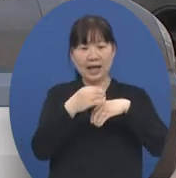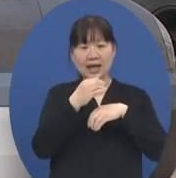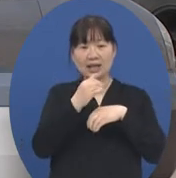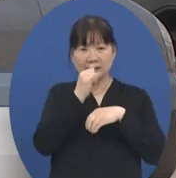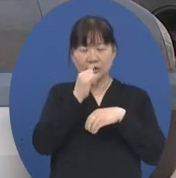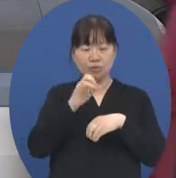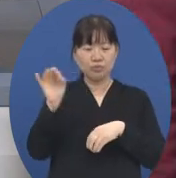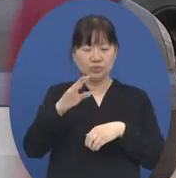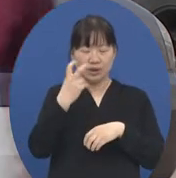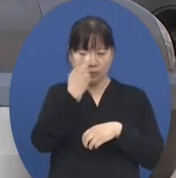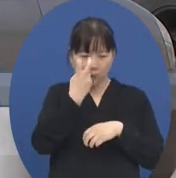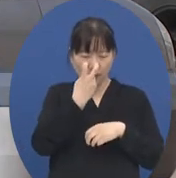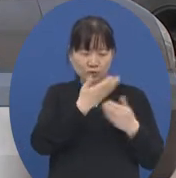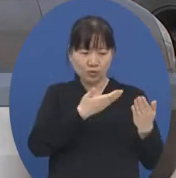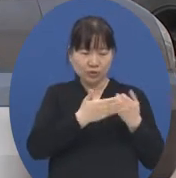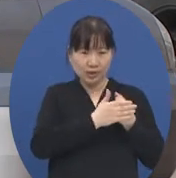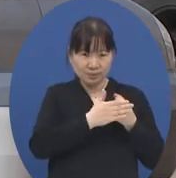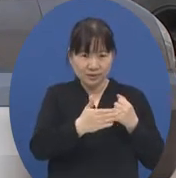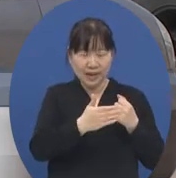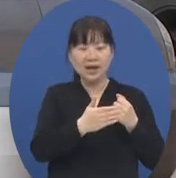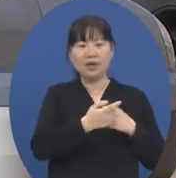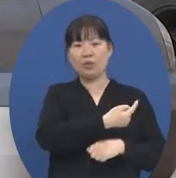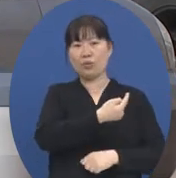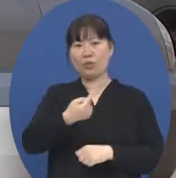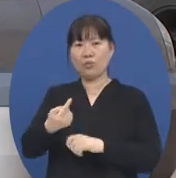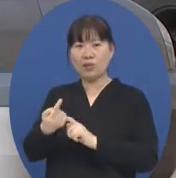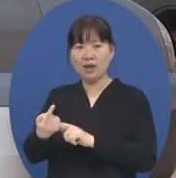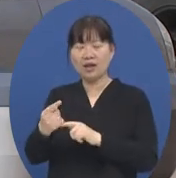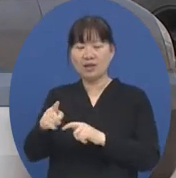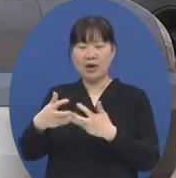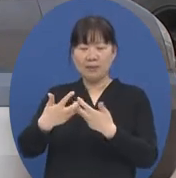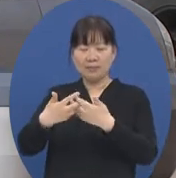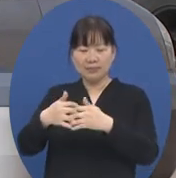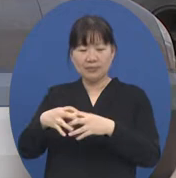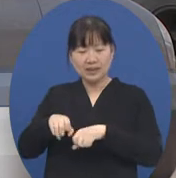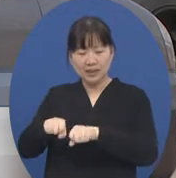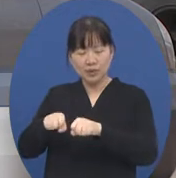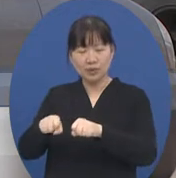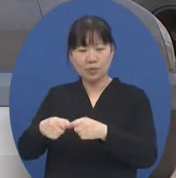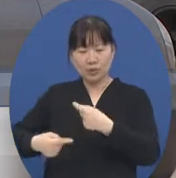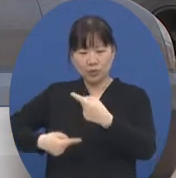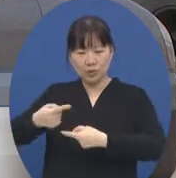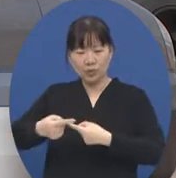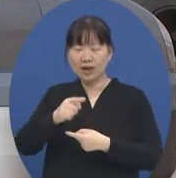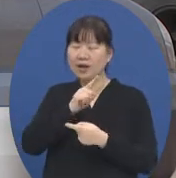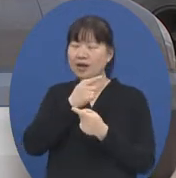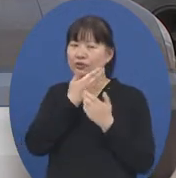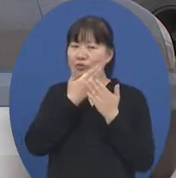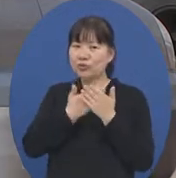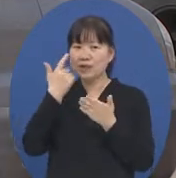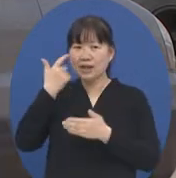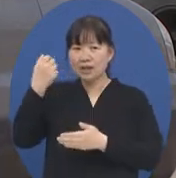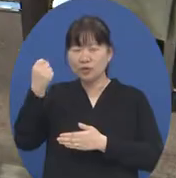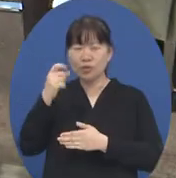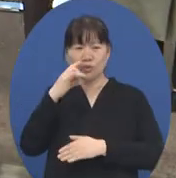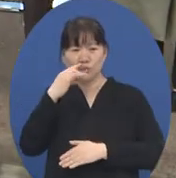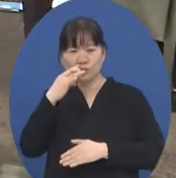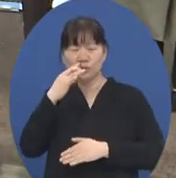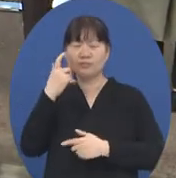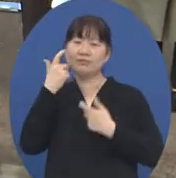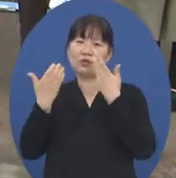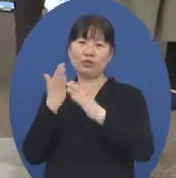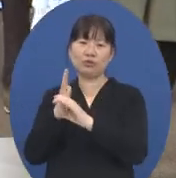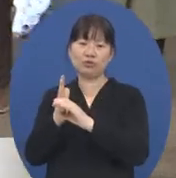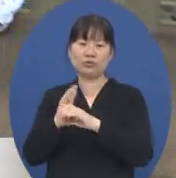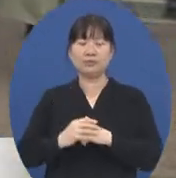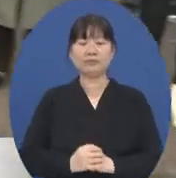제일 교환하는 걸 중요하게 생각하고 있고요. 또 다른 부분에 대해서도 저 궁금증 같은 거 있으면 계속 기사님들한테 물어보고 있습니다.